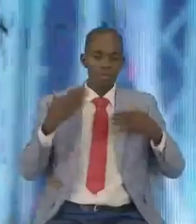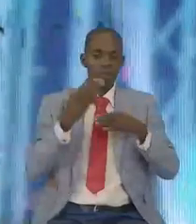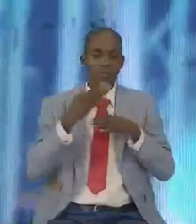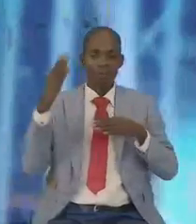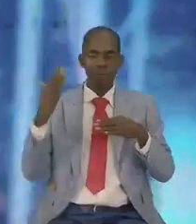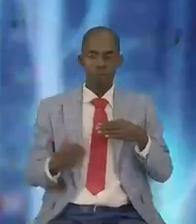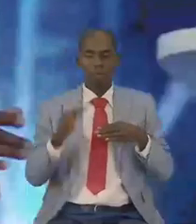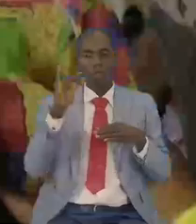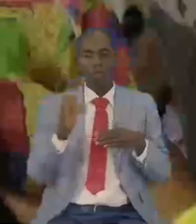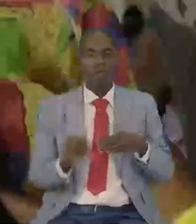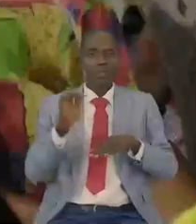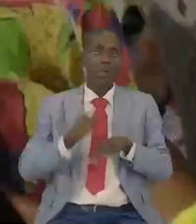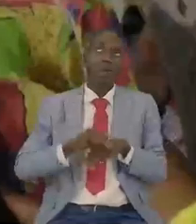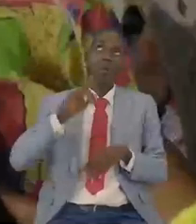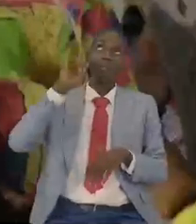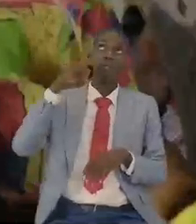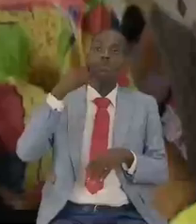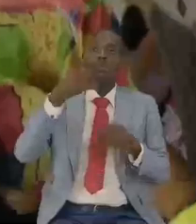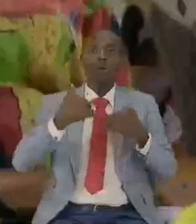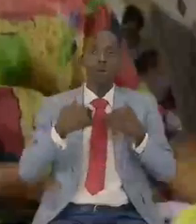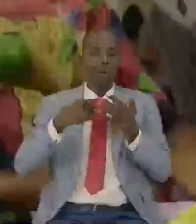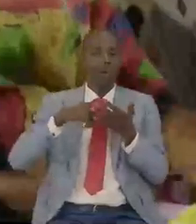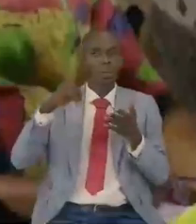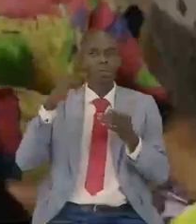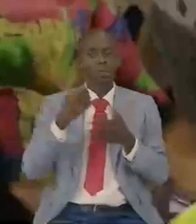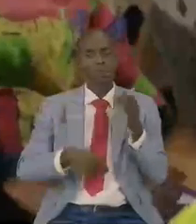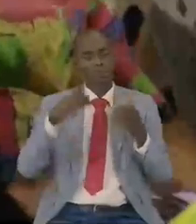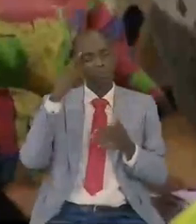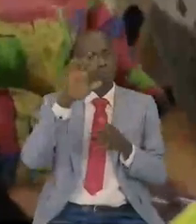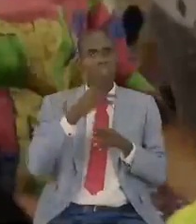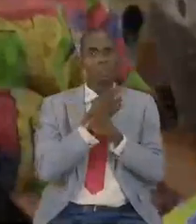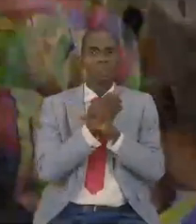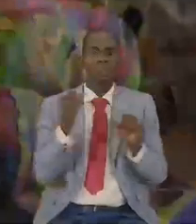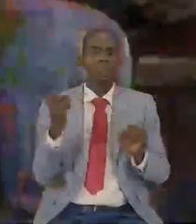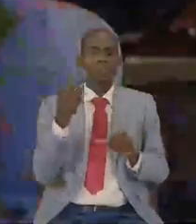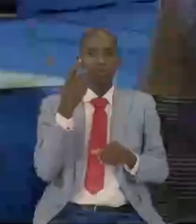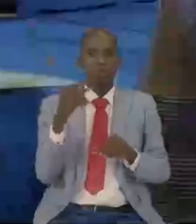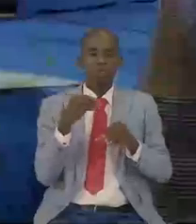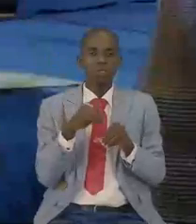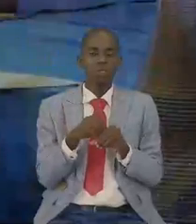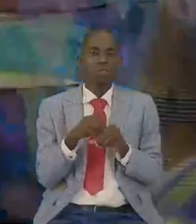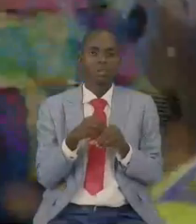lui. Il a payé le prix pour ta rédemption. Voyons